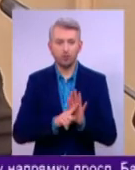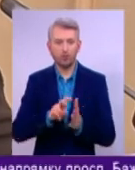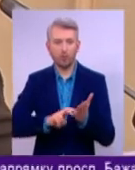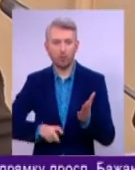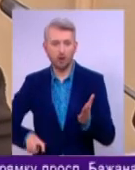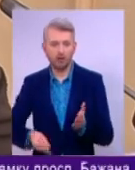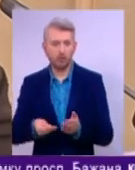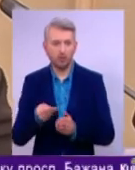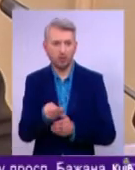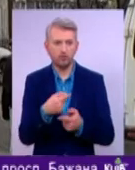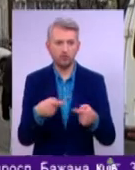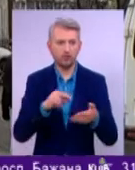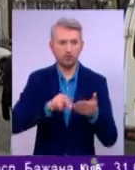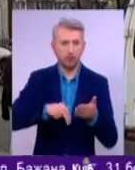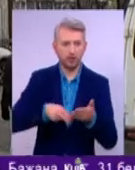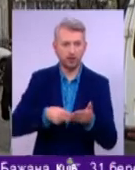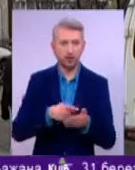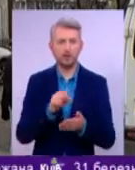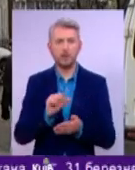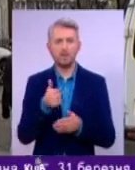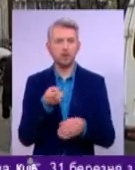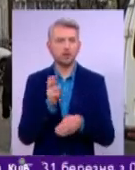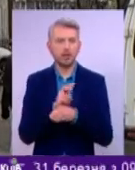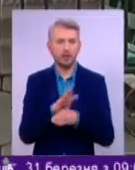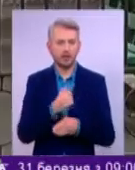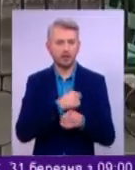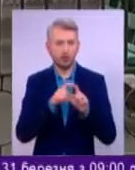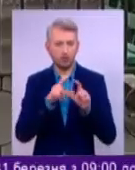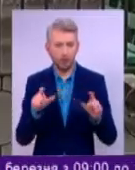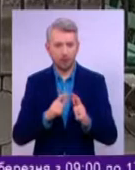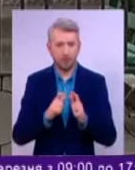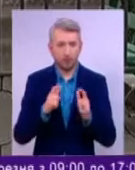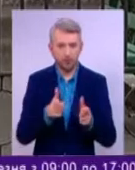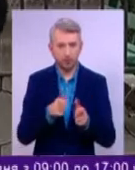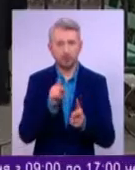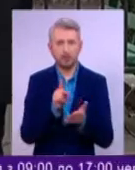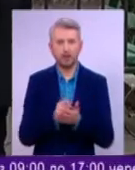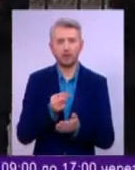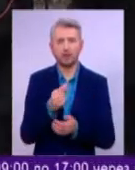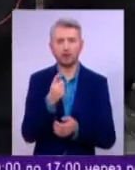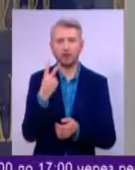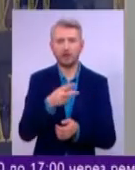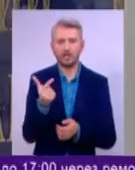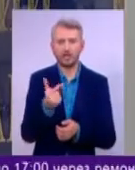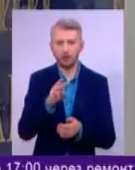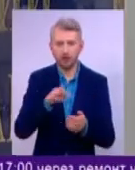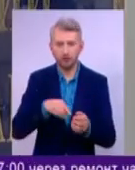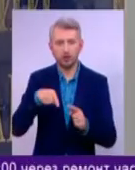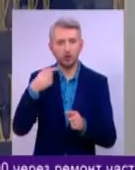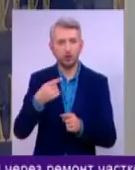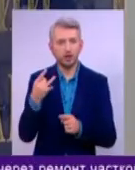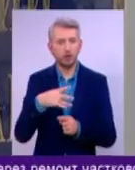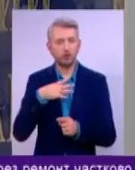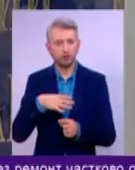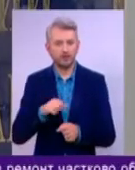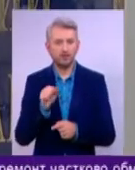ухилятися, приносячи різні довідки. За першу наявку до військкомату за повісткою ухилянт має сплатити 120 гривень штрафу. Наступного разу